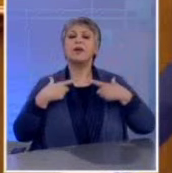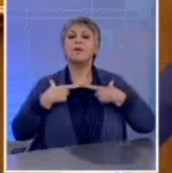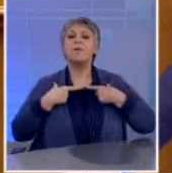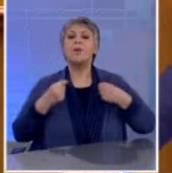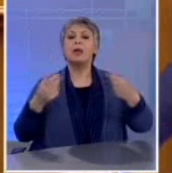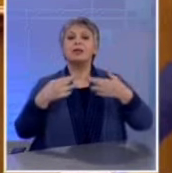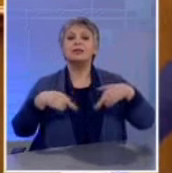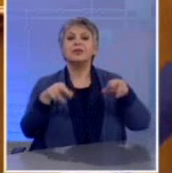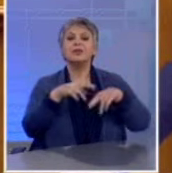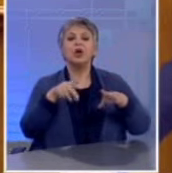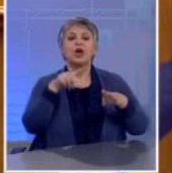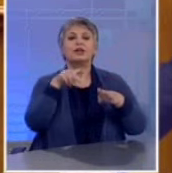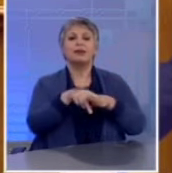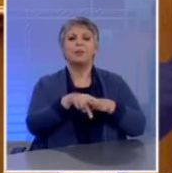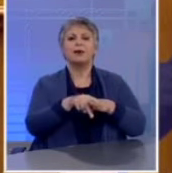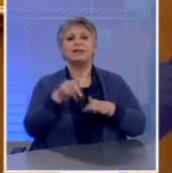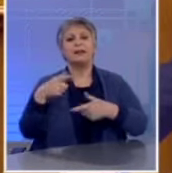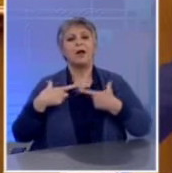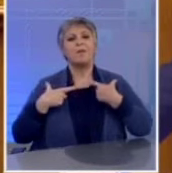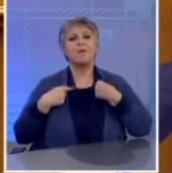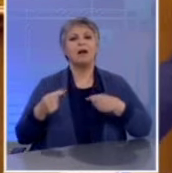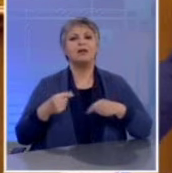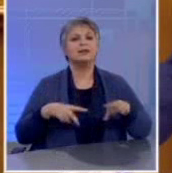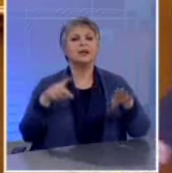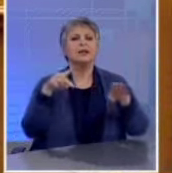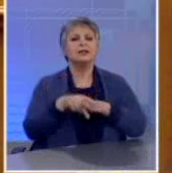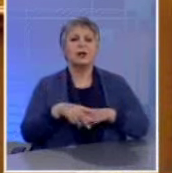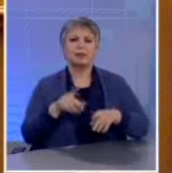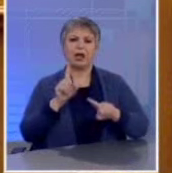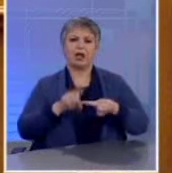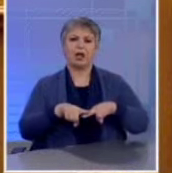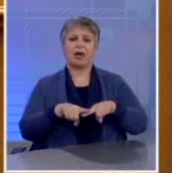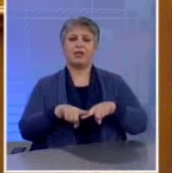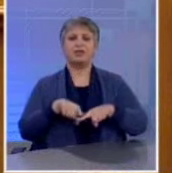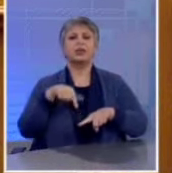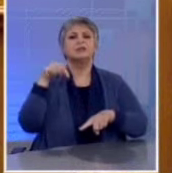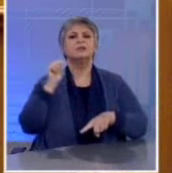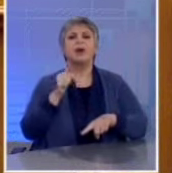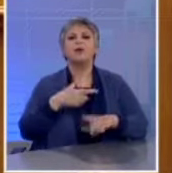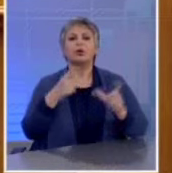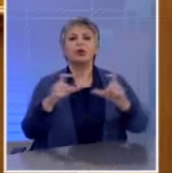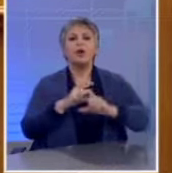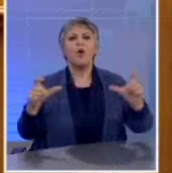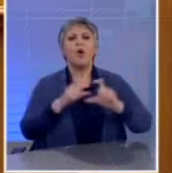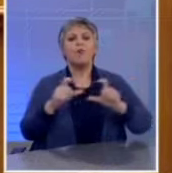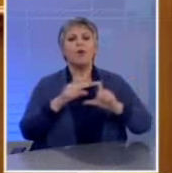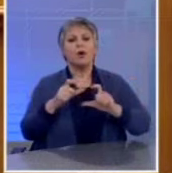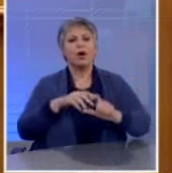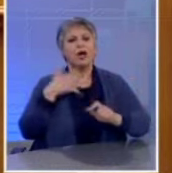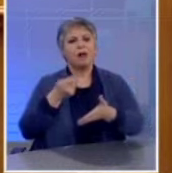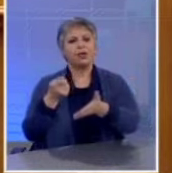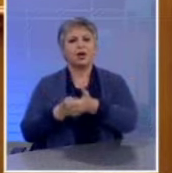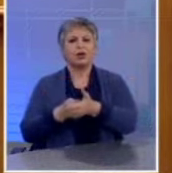των Τραπεζών και τα στελέχη της Τράπεζας της Ελλάδας για το πρόγραμμα επαναγοράς ομολόγων, το διαβόητο